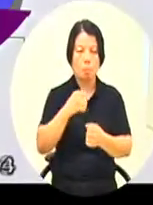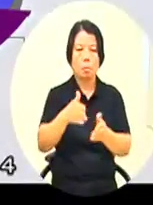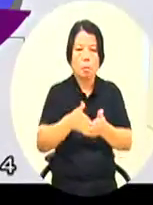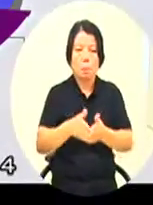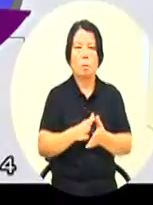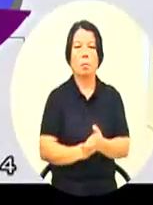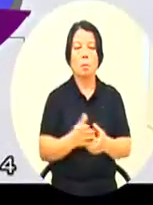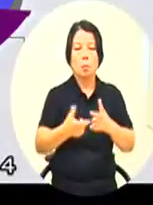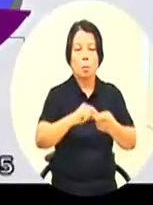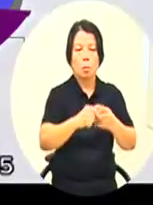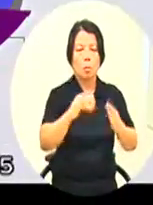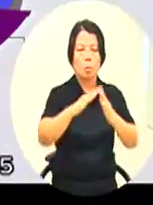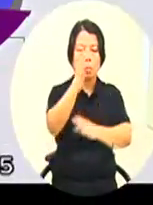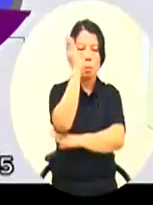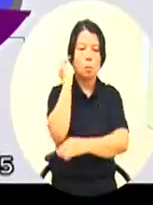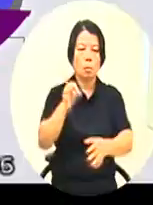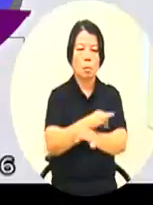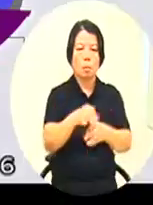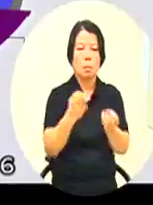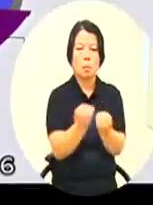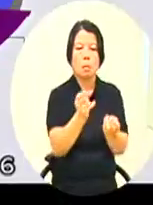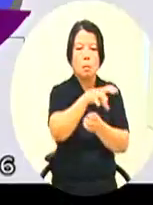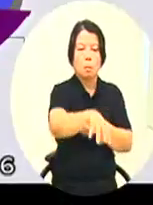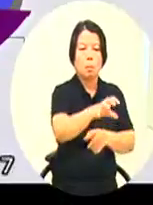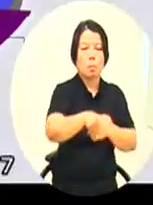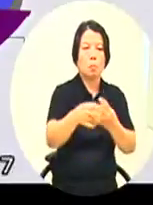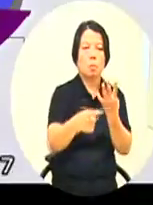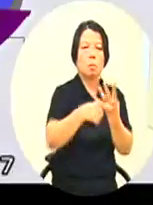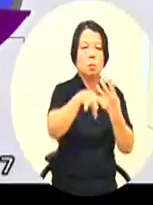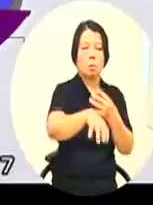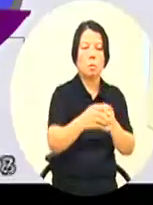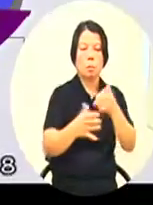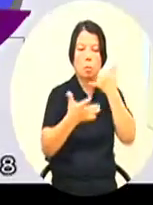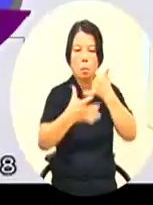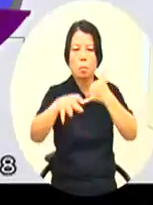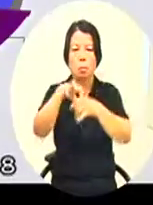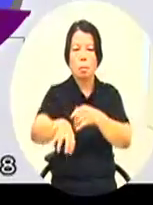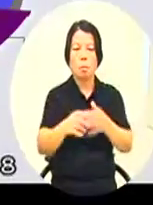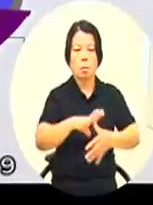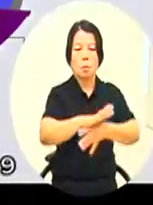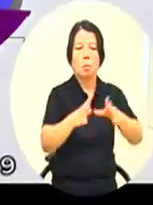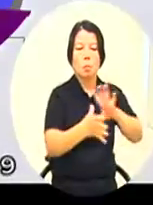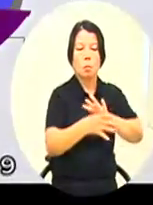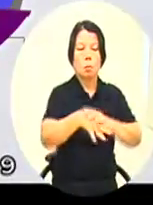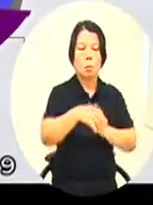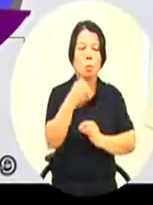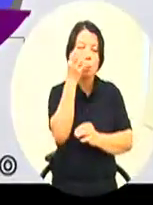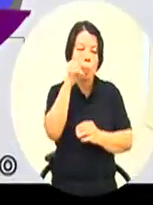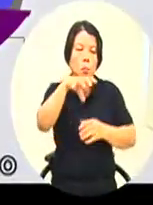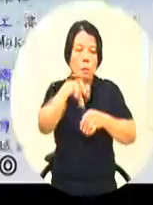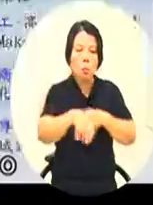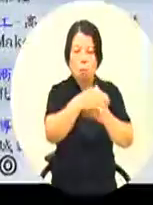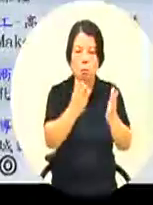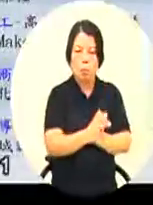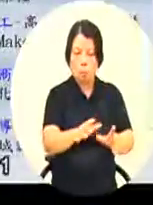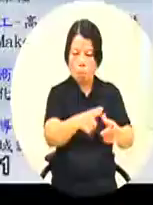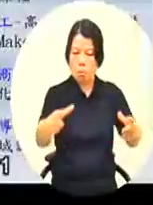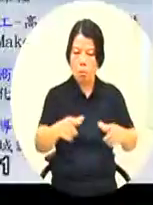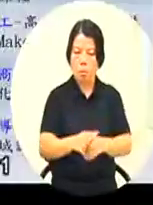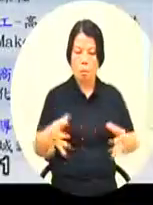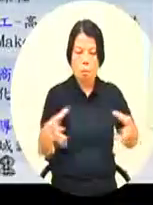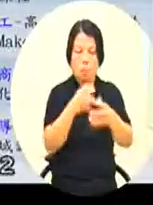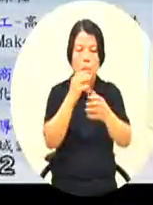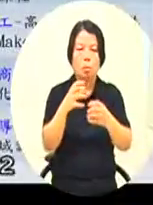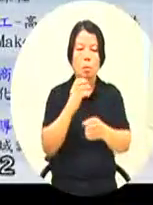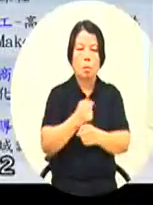我们市府的经发局、农业局、海洋局、文化局、观光局等等合作。后面的资料就会看到